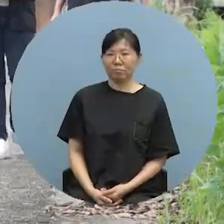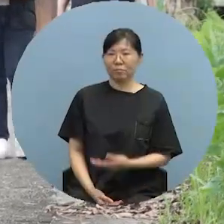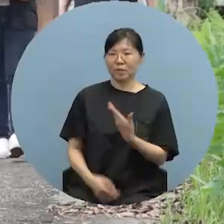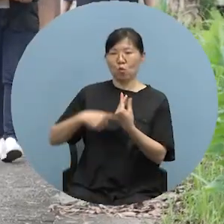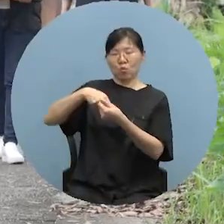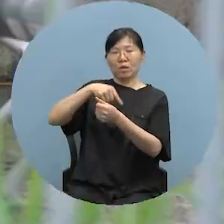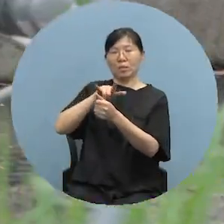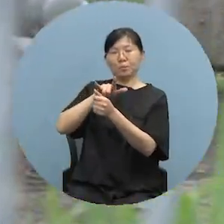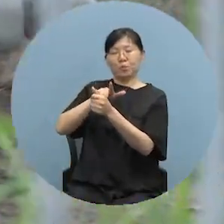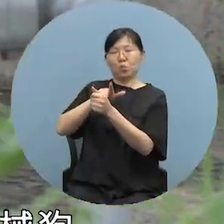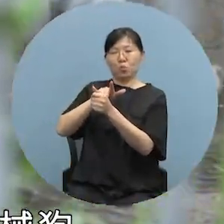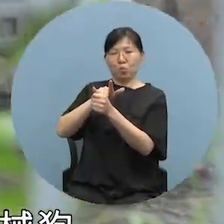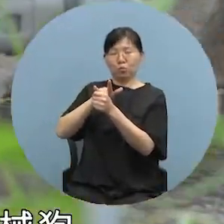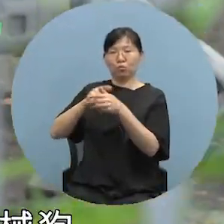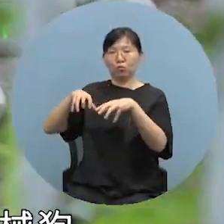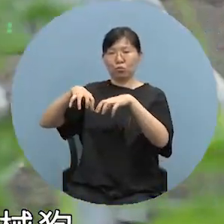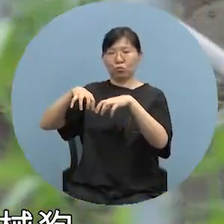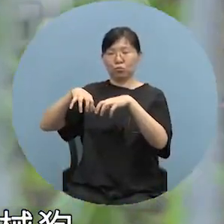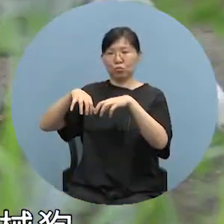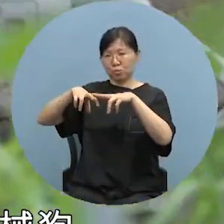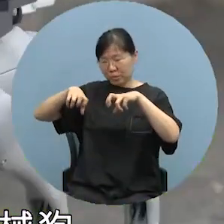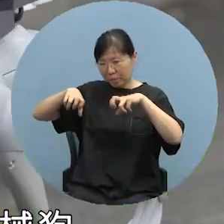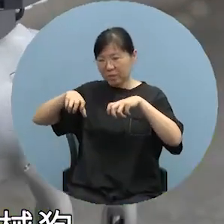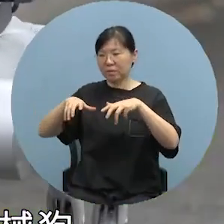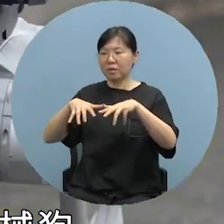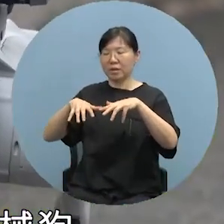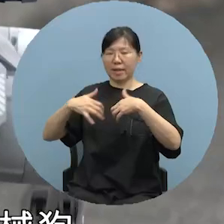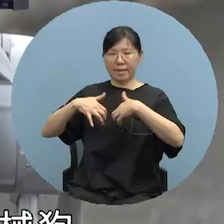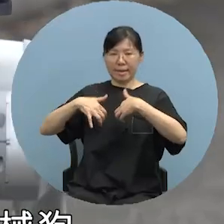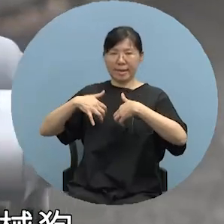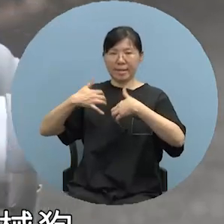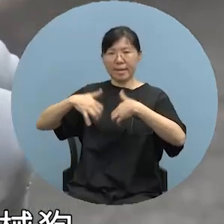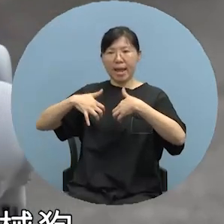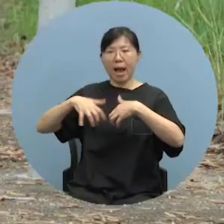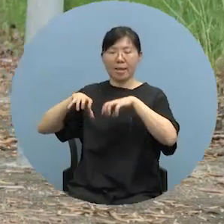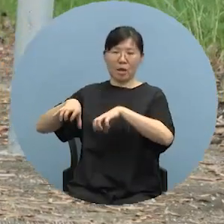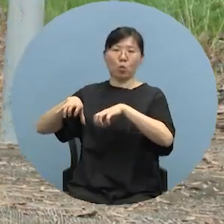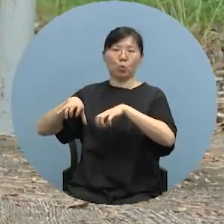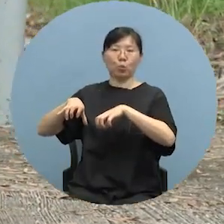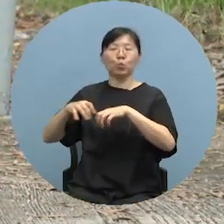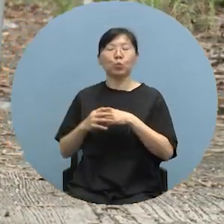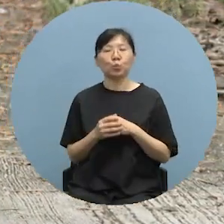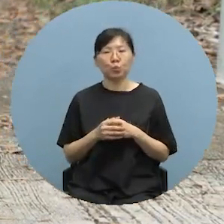呢只系环境保护署开发嘅人工智能环境空气滋扰侦查机械狗，